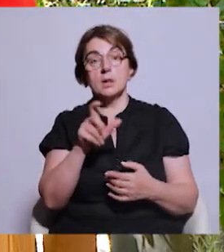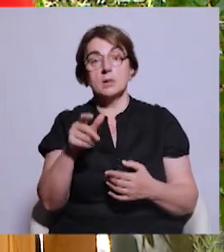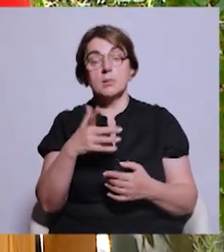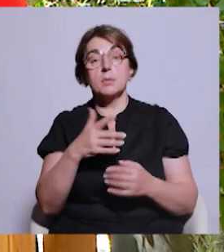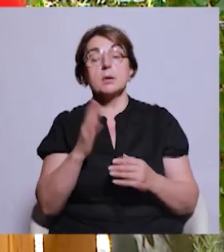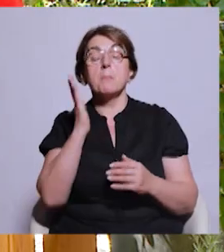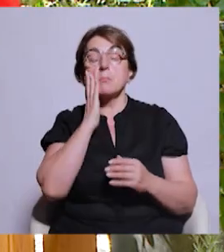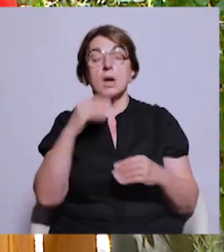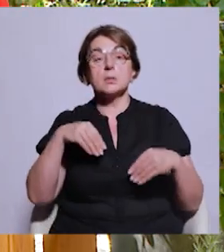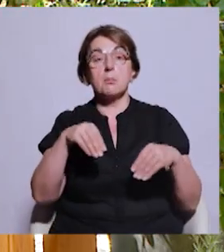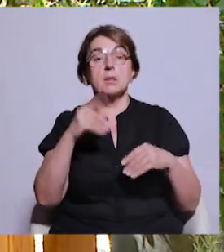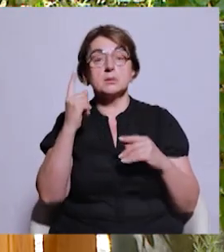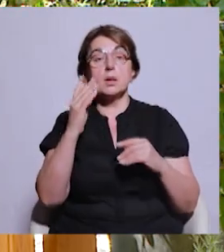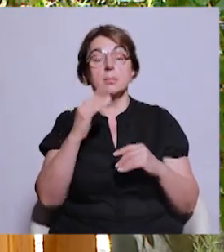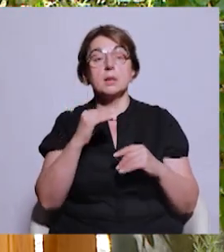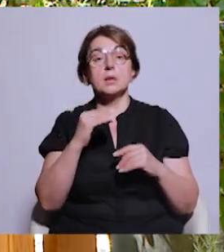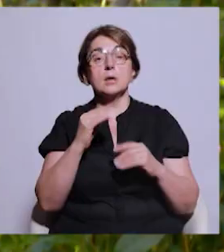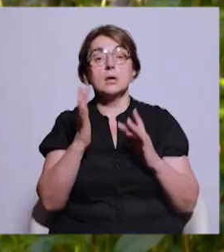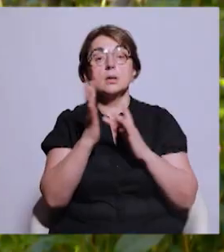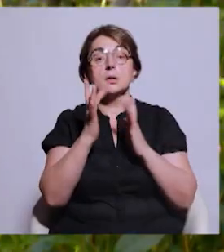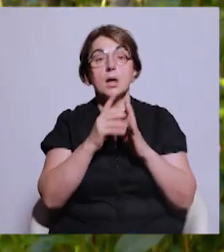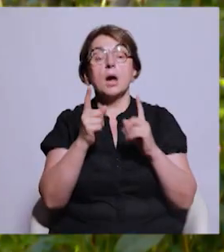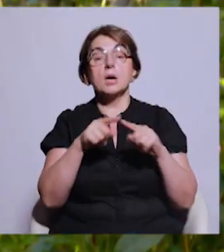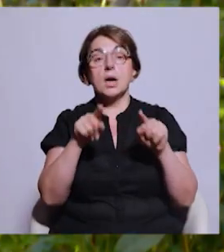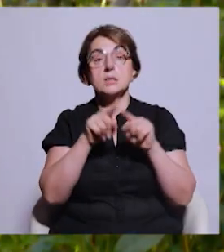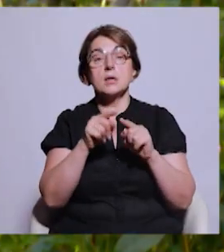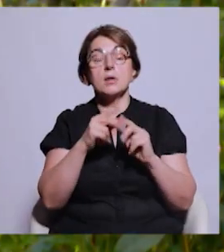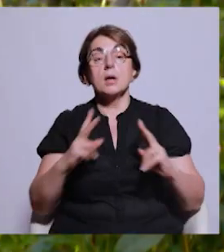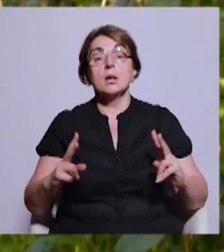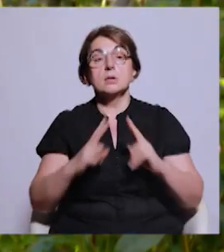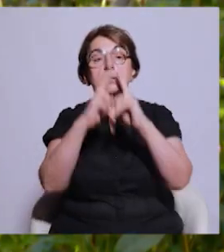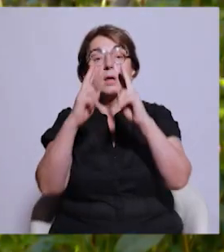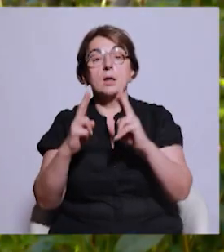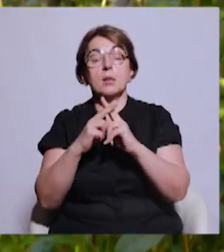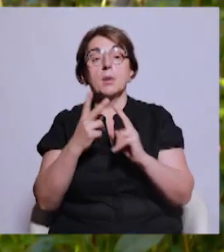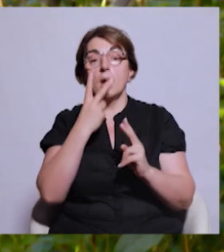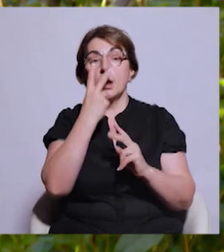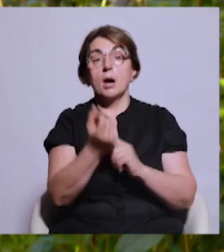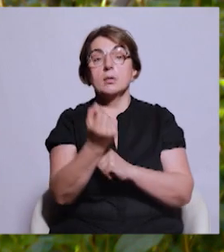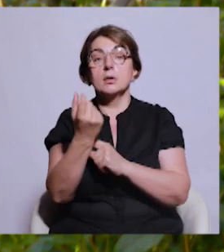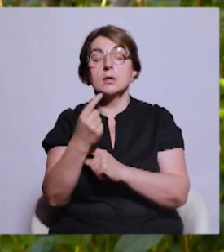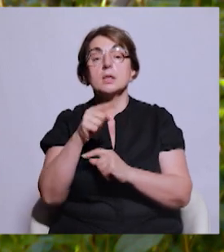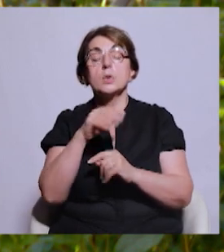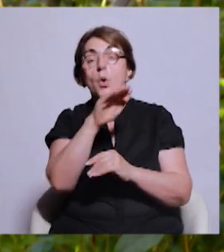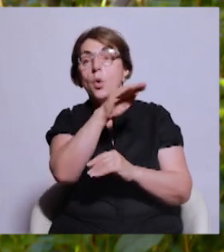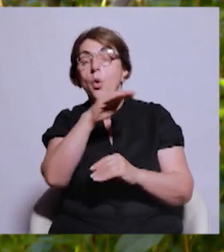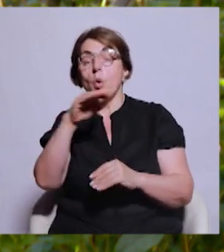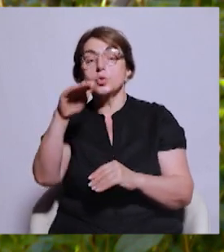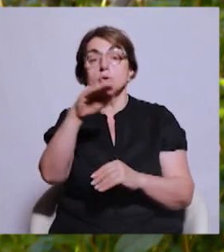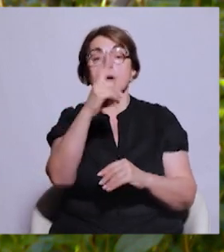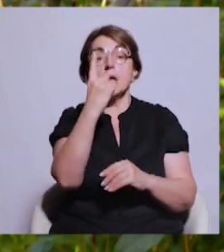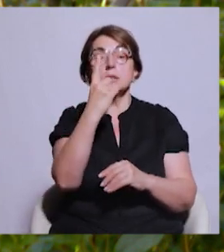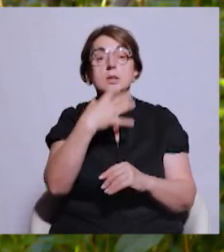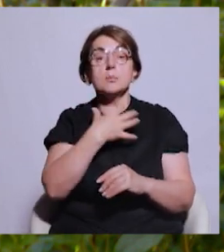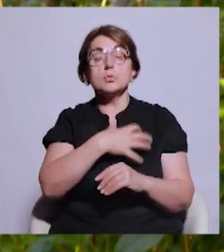უმრავლესობა ვართ მართლმადიდებელი ქრისტიანები, საეკლესიო ტაძრები, მართლმადებლური ტაძრები მიგვანიშნებენ ასევე ჰორიზონტის